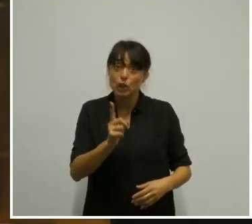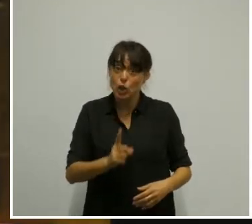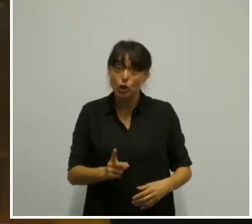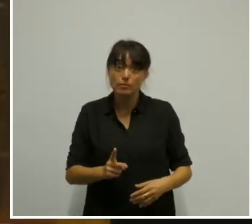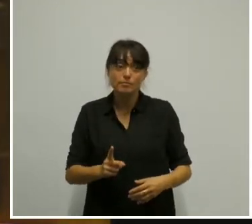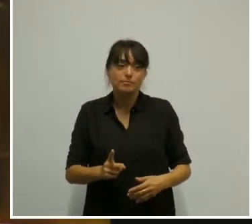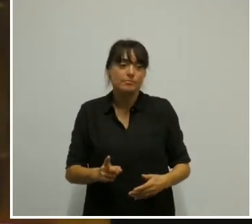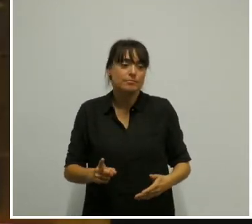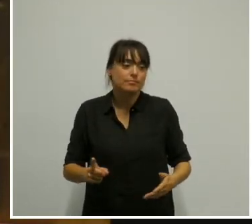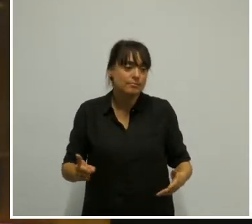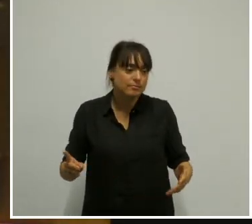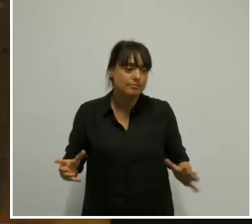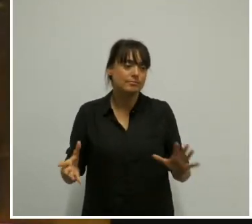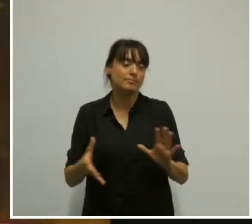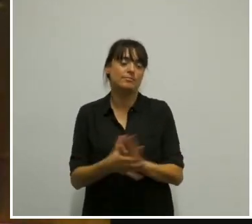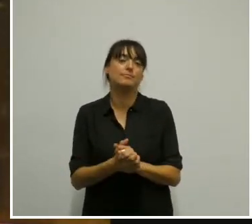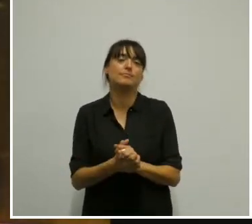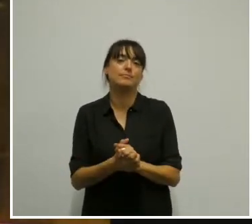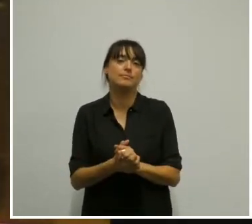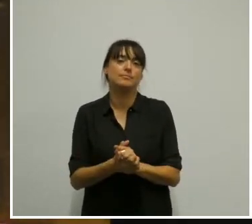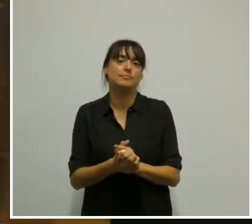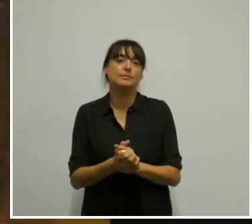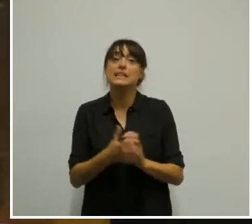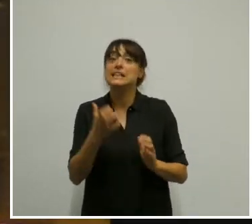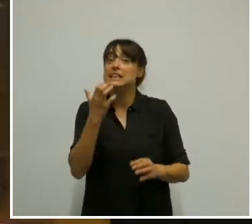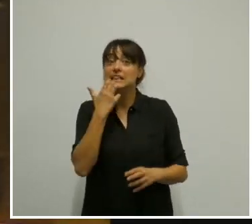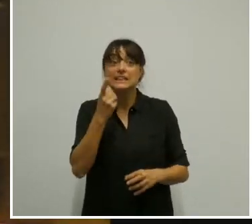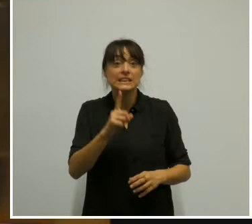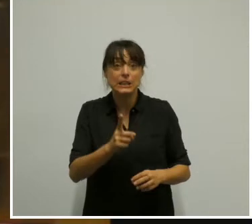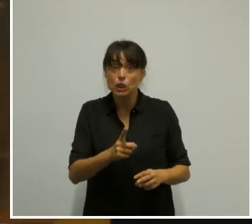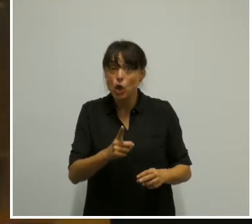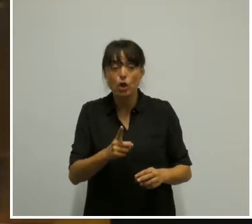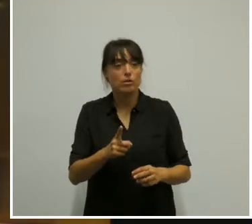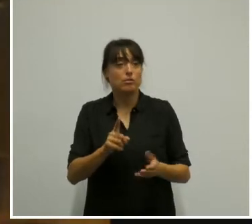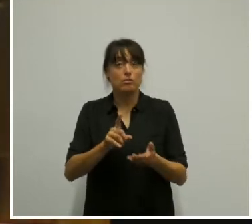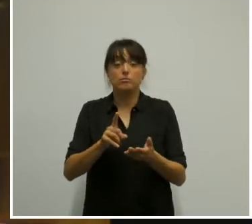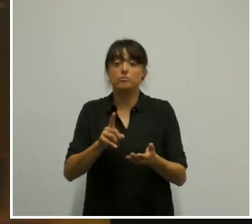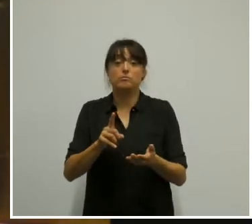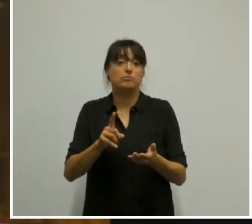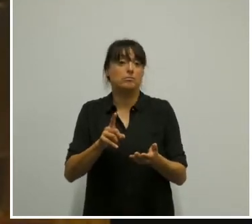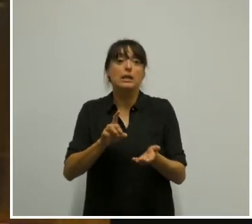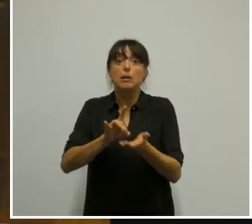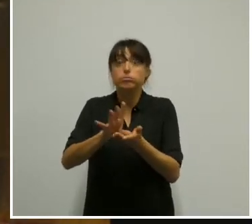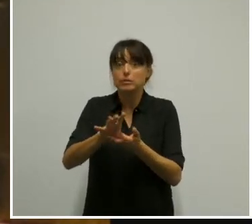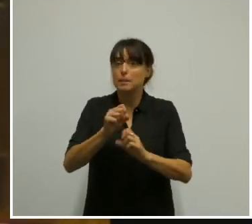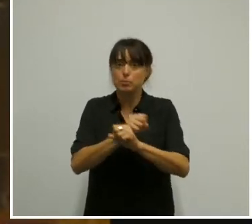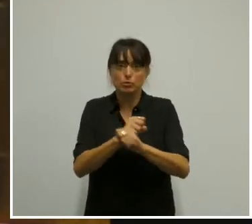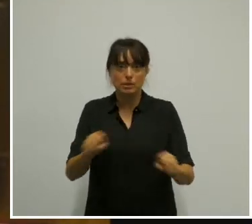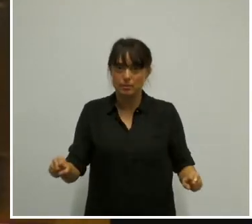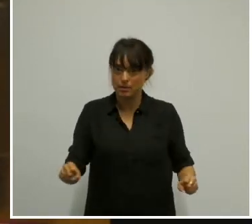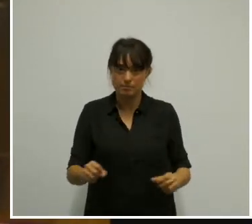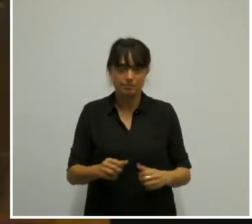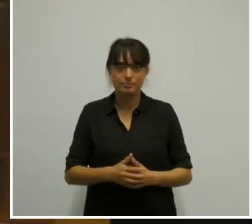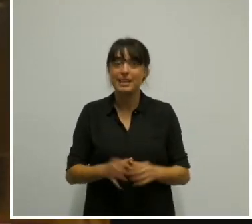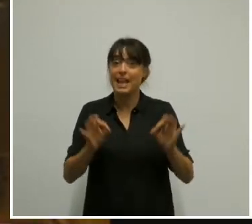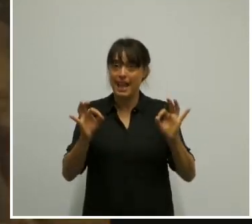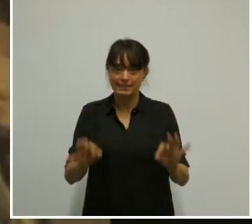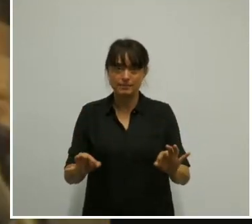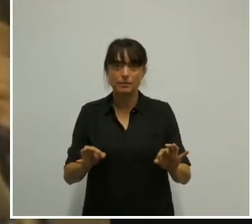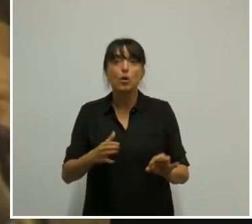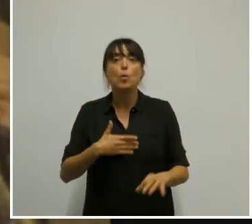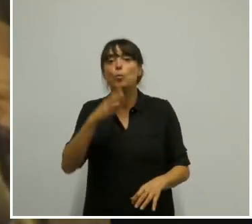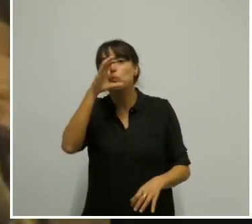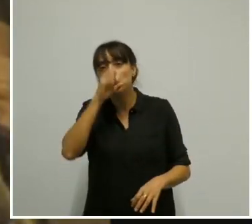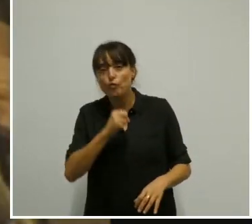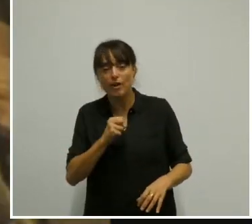és així. Digueu-me un cas i mirem la sol·licitud, la podem recuperar i és així. És a dir, l'any passat... Pot passar algun